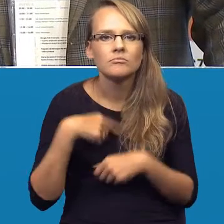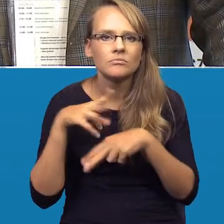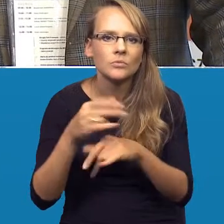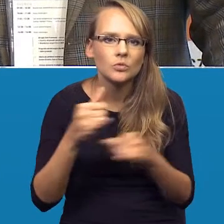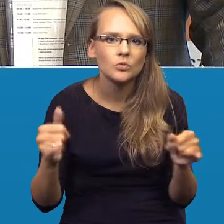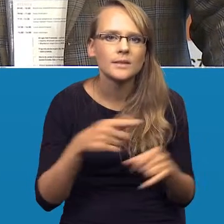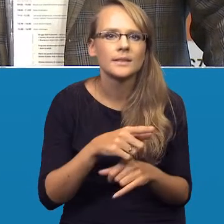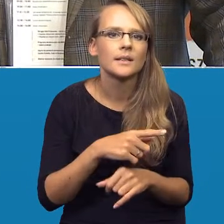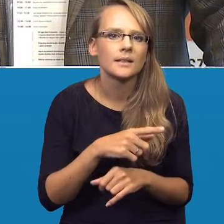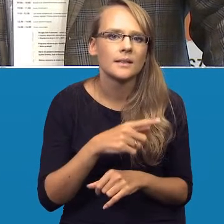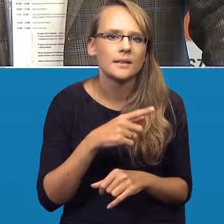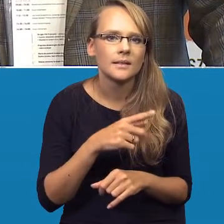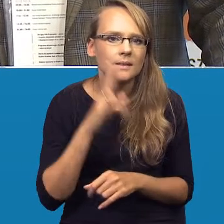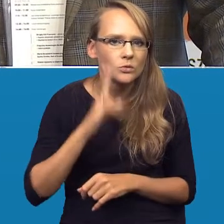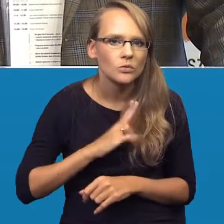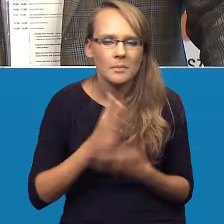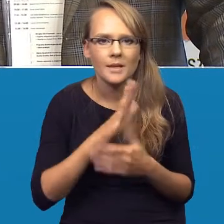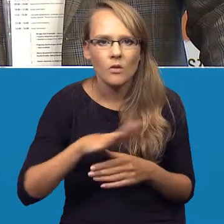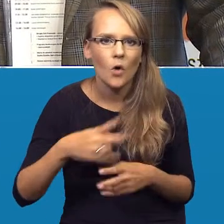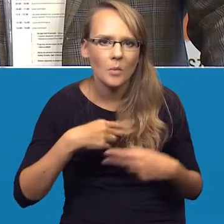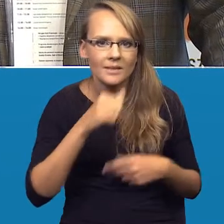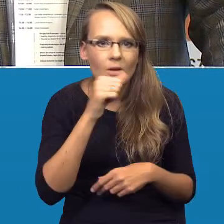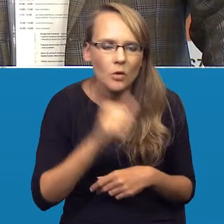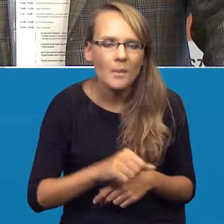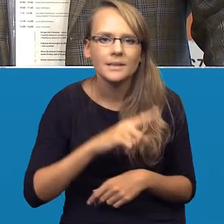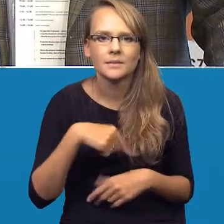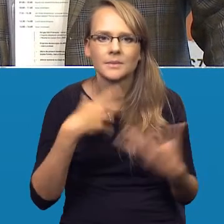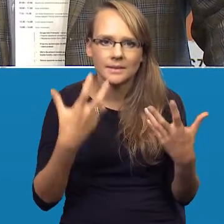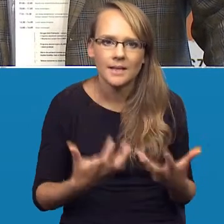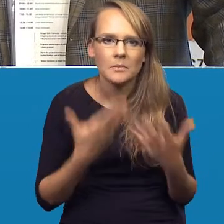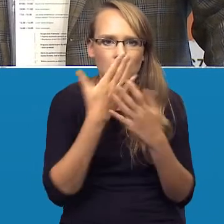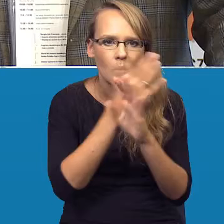międzynarodowych Komisji Europejskiej, naszych przedstawicieli, też byśmy chcieli kreować